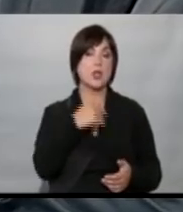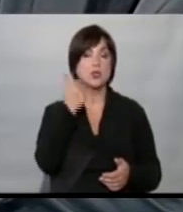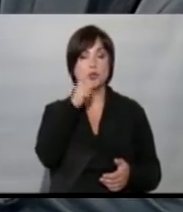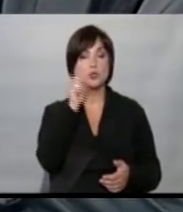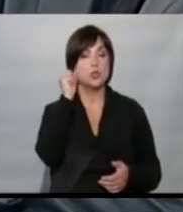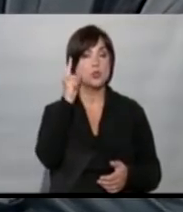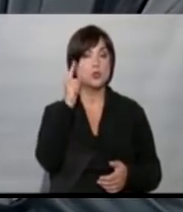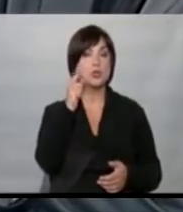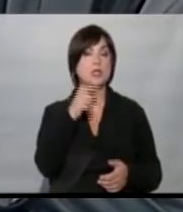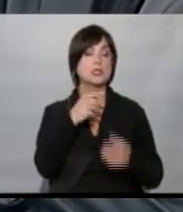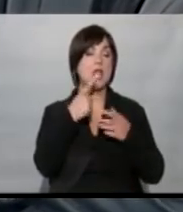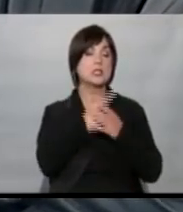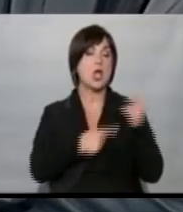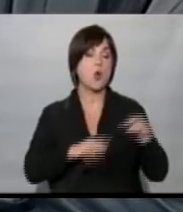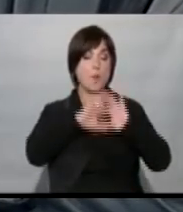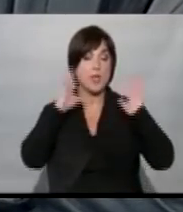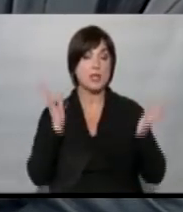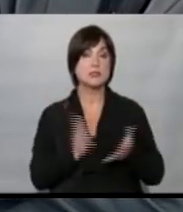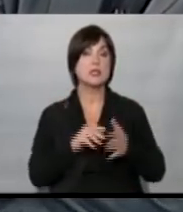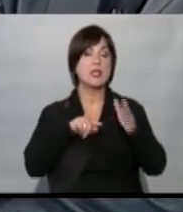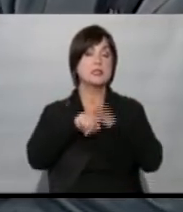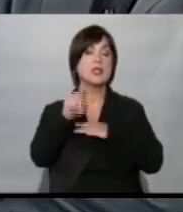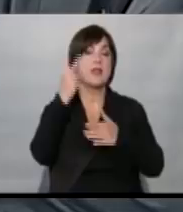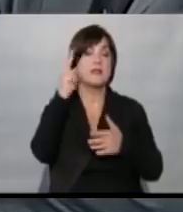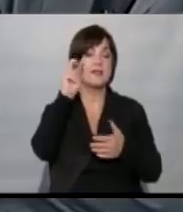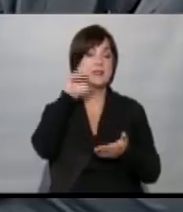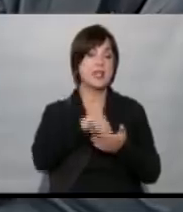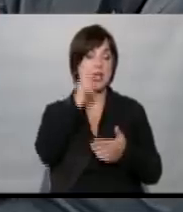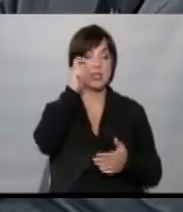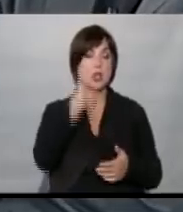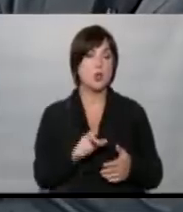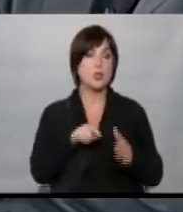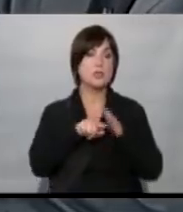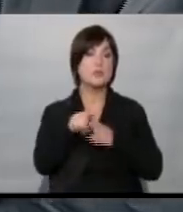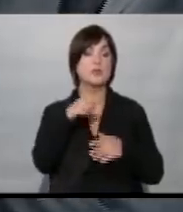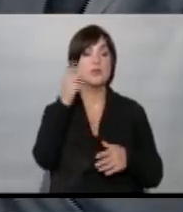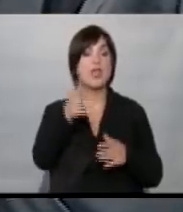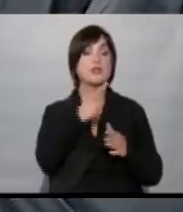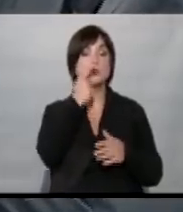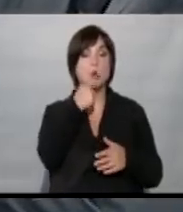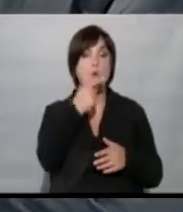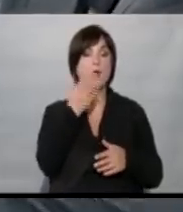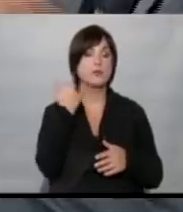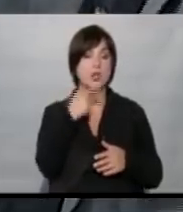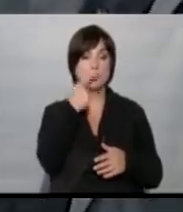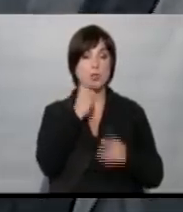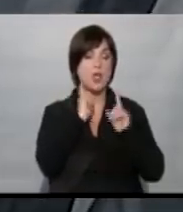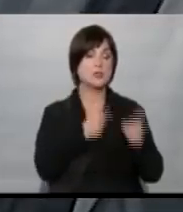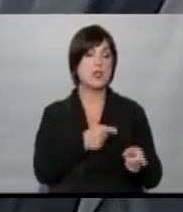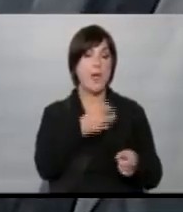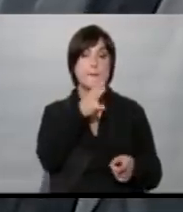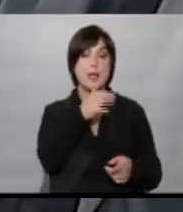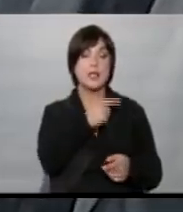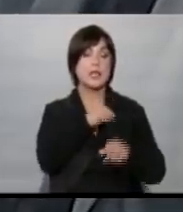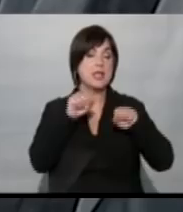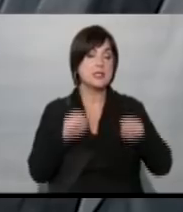случи? Загубија све, се иселија 200.000 луѓе, дојда во Соја. Мерсел, зборувате за војна. Македонија е